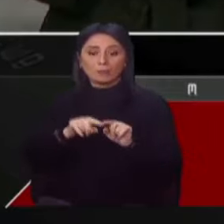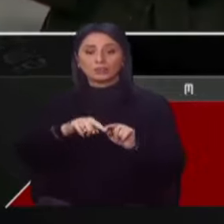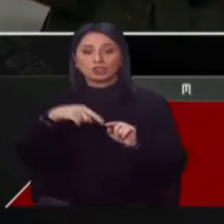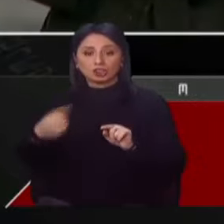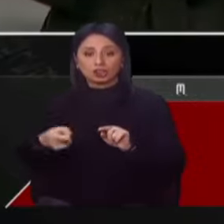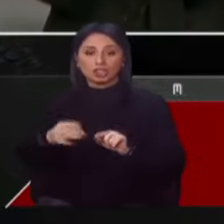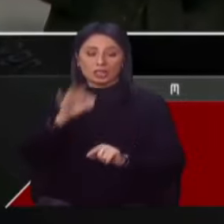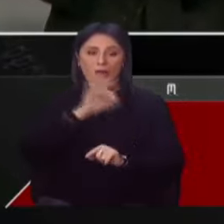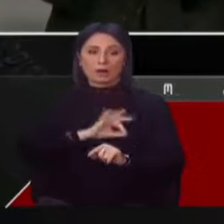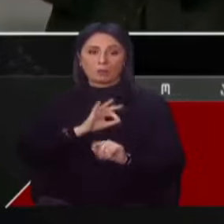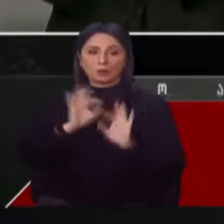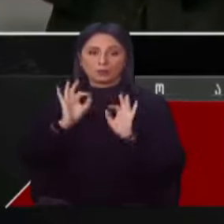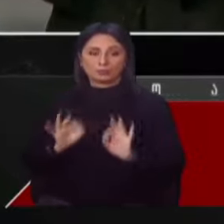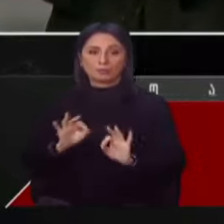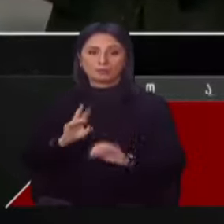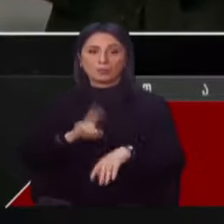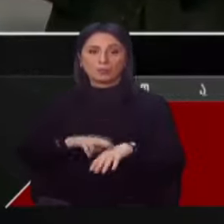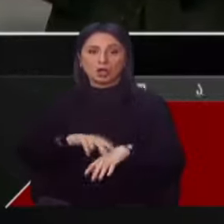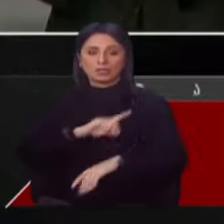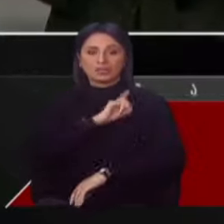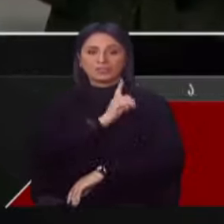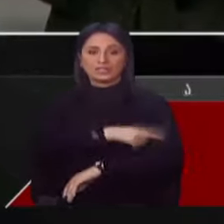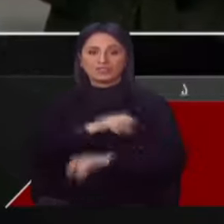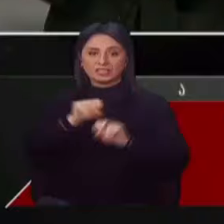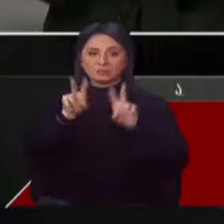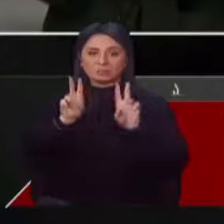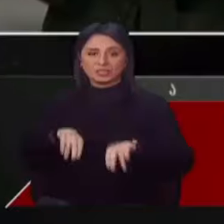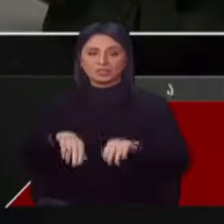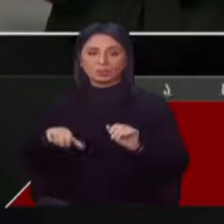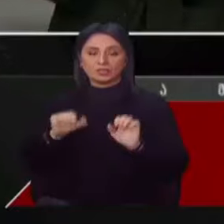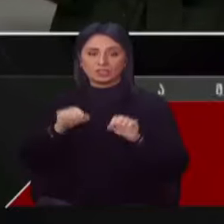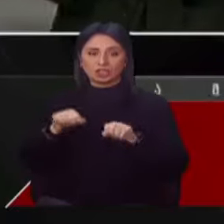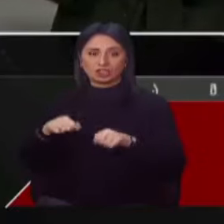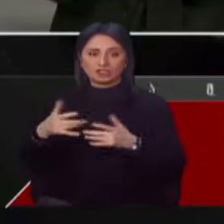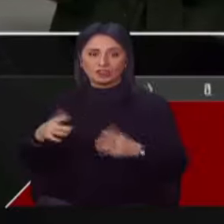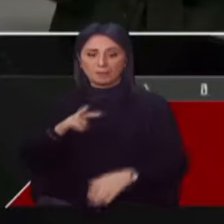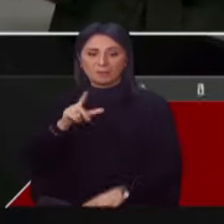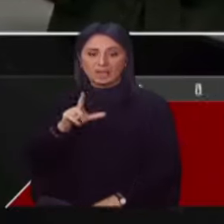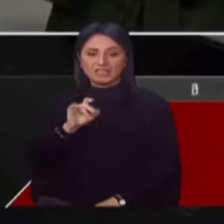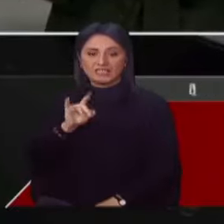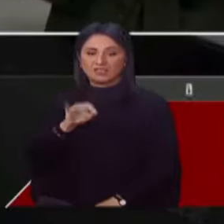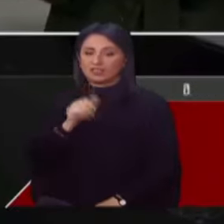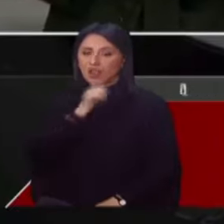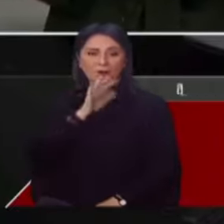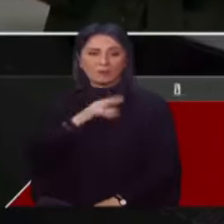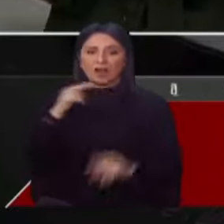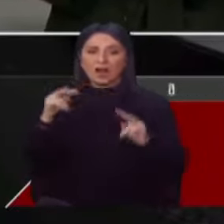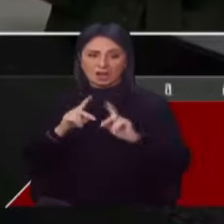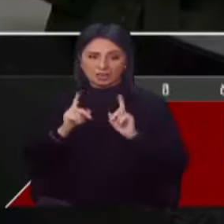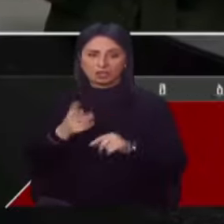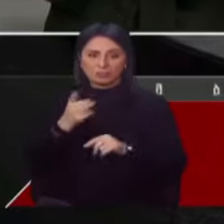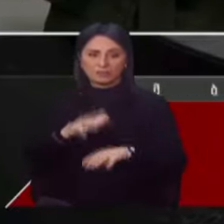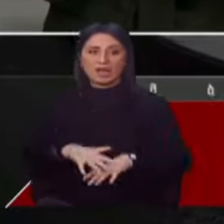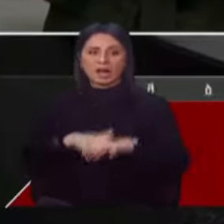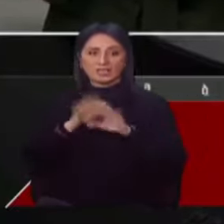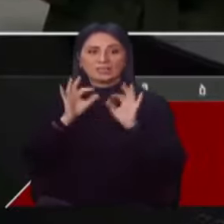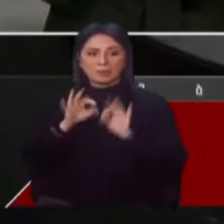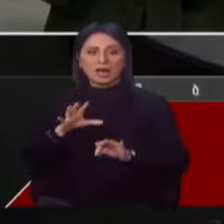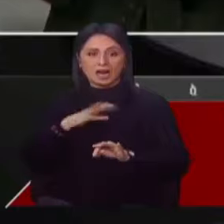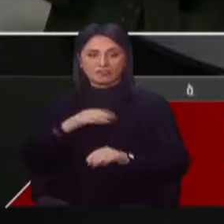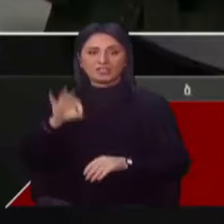შემდეგ გამოიყენა საპოლიციო ძალებმა სპეციალური საშუალებები. ნათია მეზრუშული არმალოს და ადასტურდა, რომ აქციაზე მართლაც